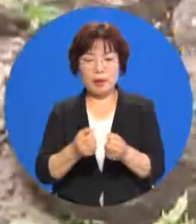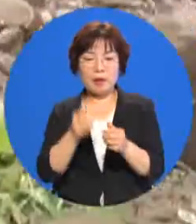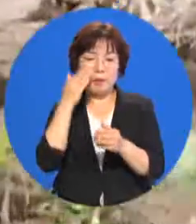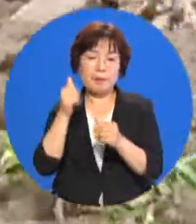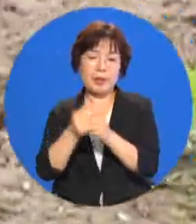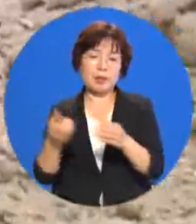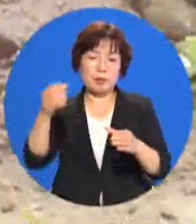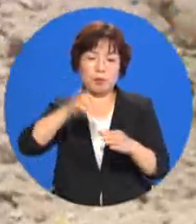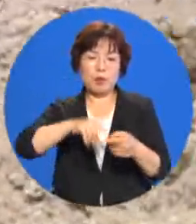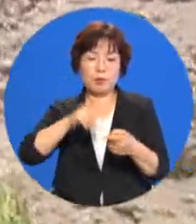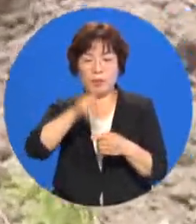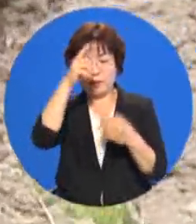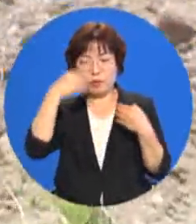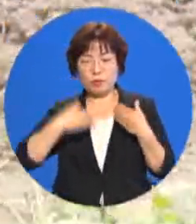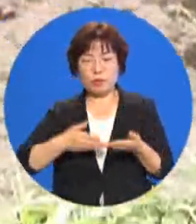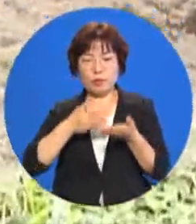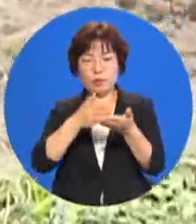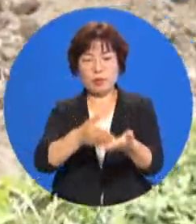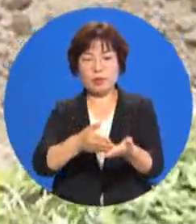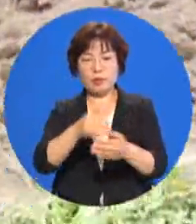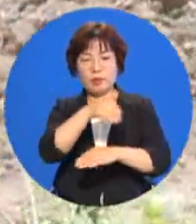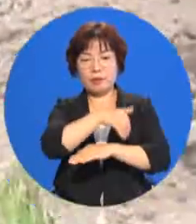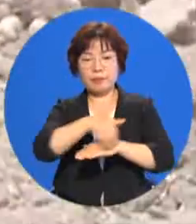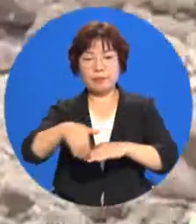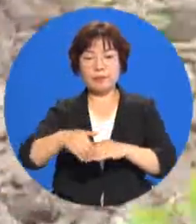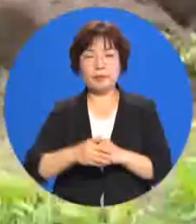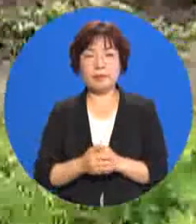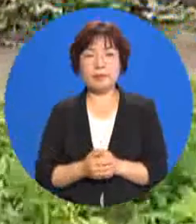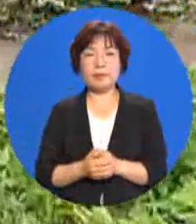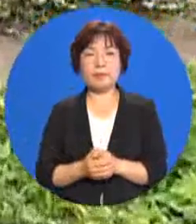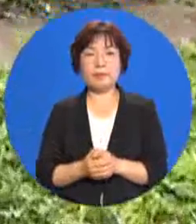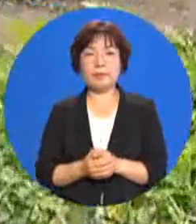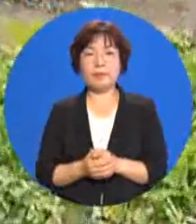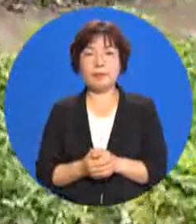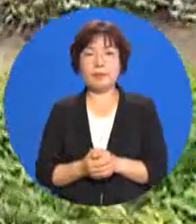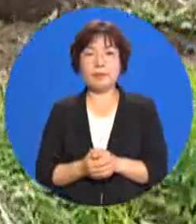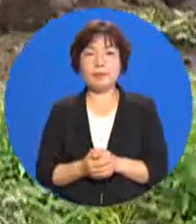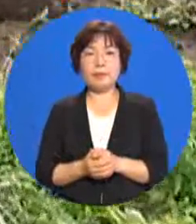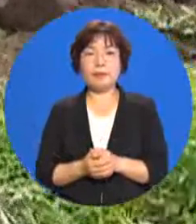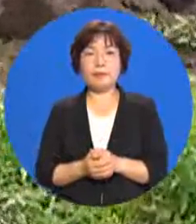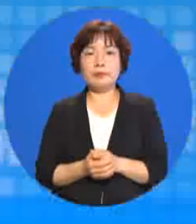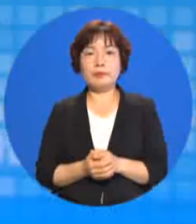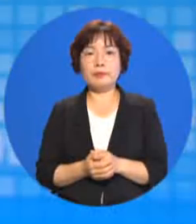것도 정부에 건의하기로 했습니다. MBC 뉴스 문형철입니다.